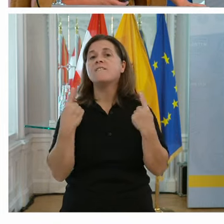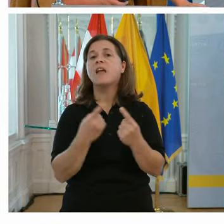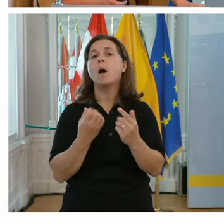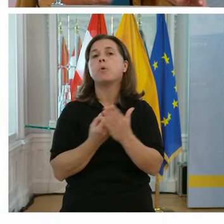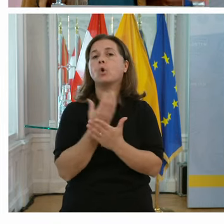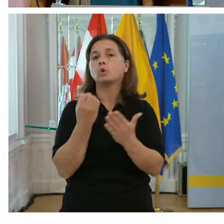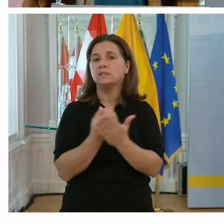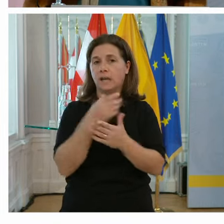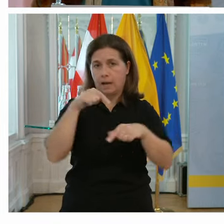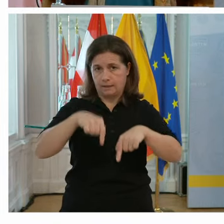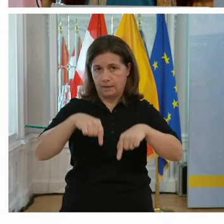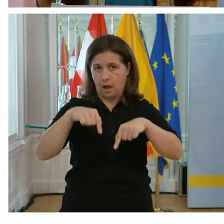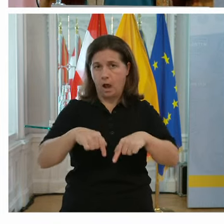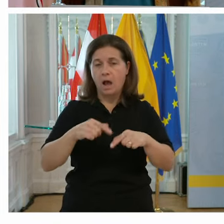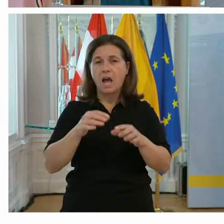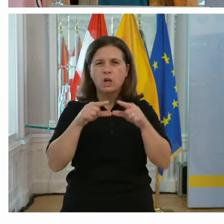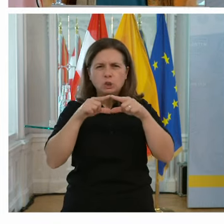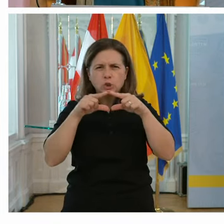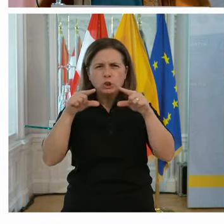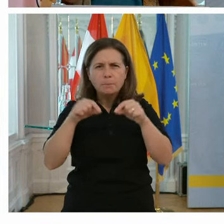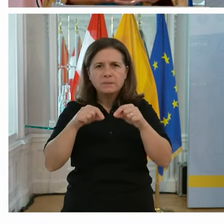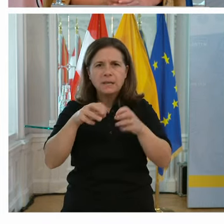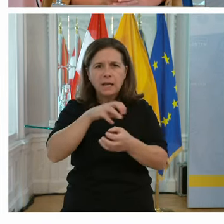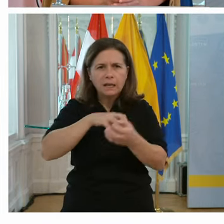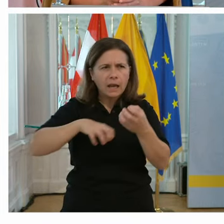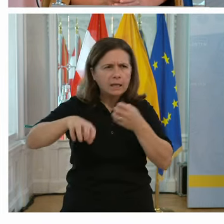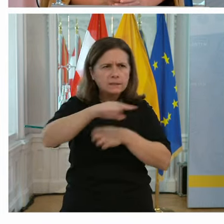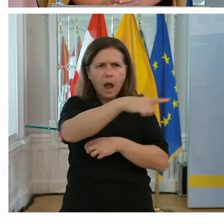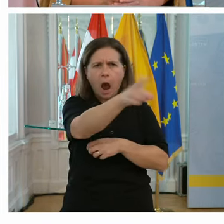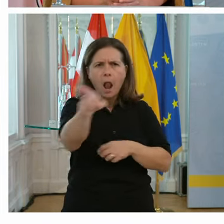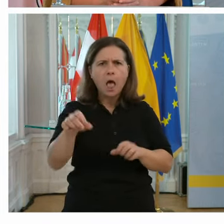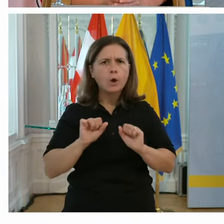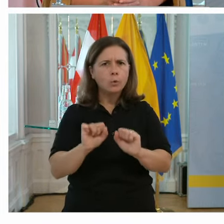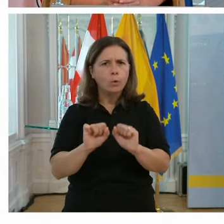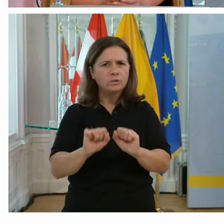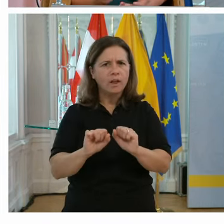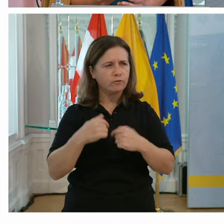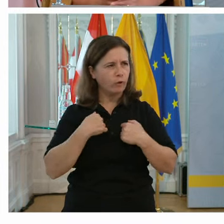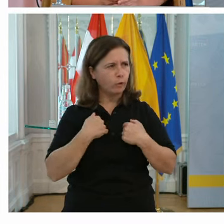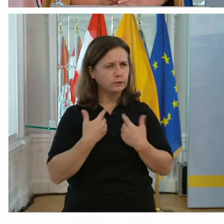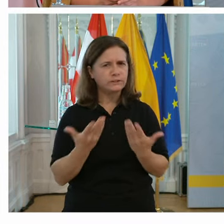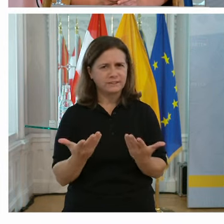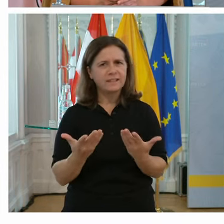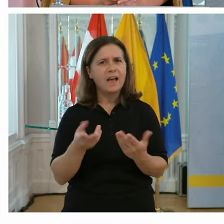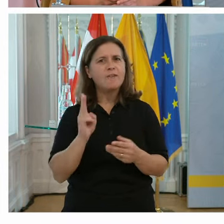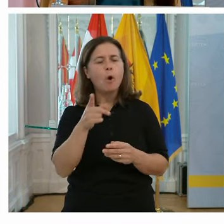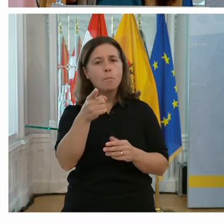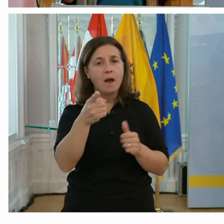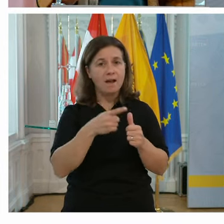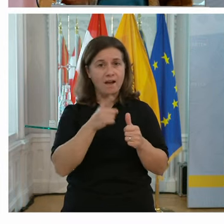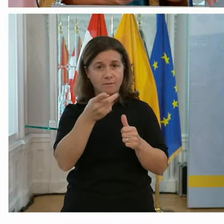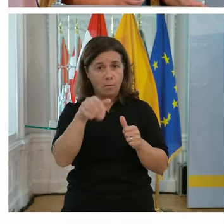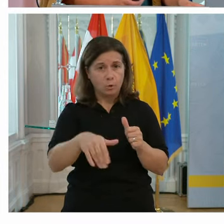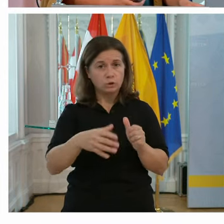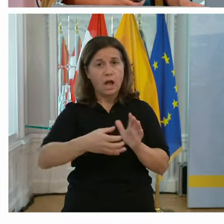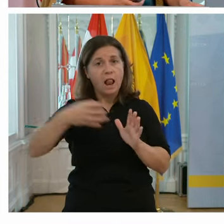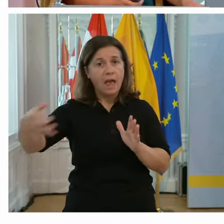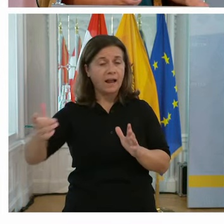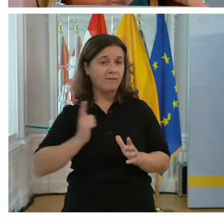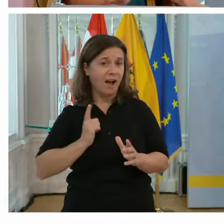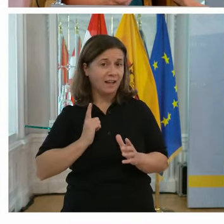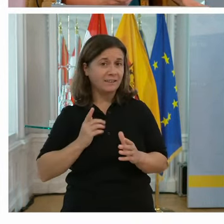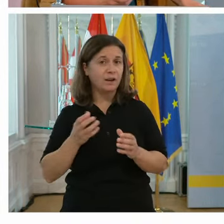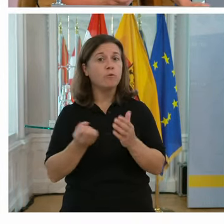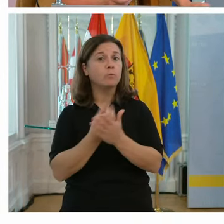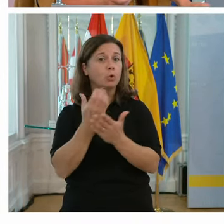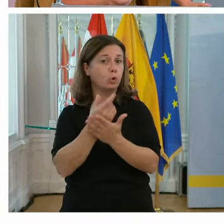produzieren hier, ja, Chipskrise. Sie sind alle Kundinnen und Kunden von uns, ja, wenn Sie länger warten müssen auf Produkte,